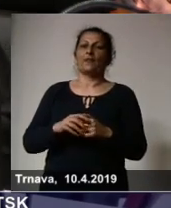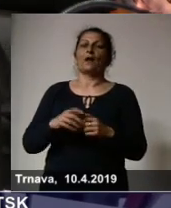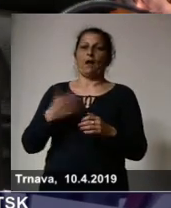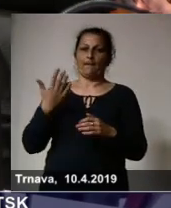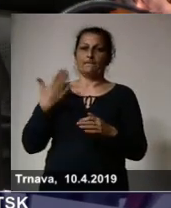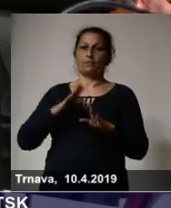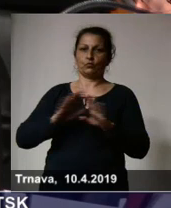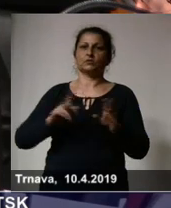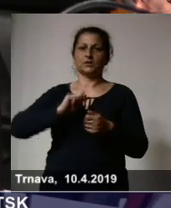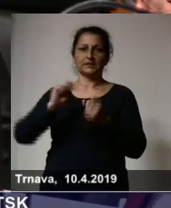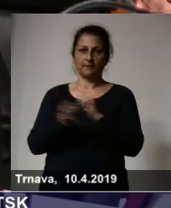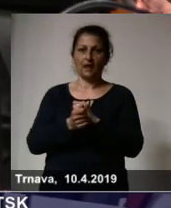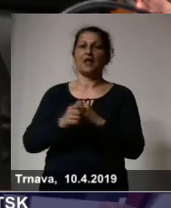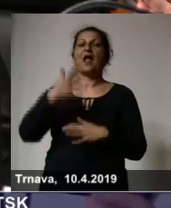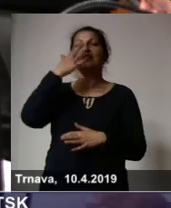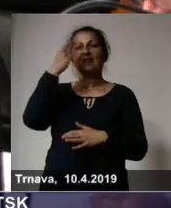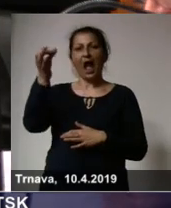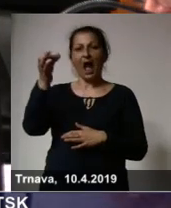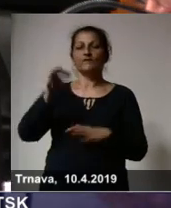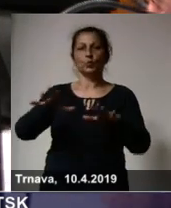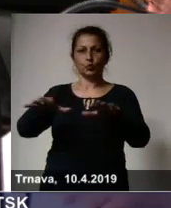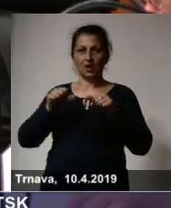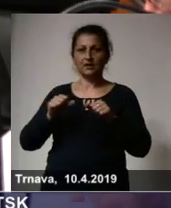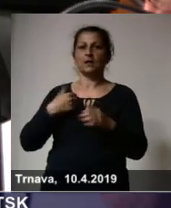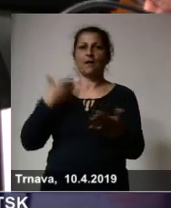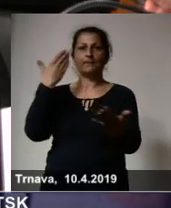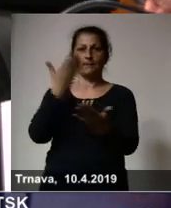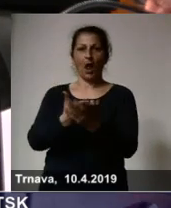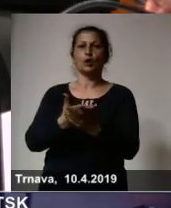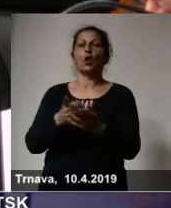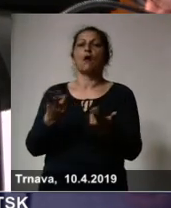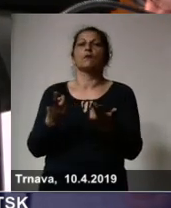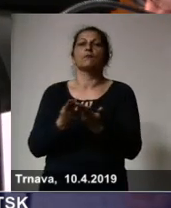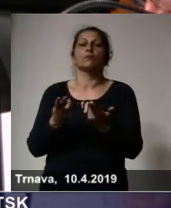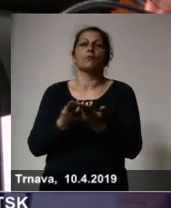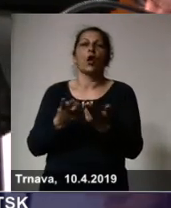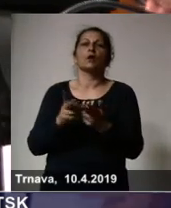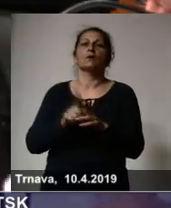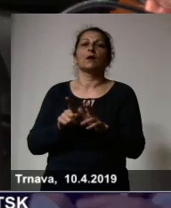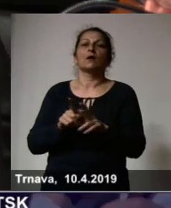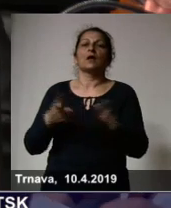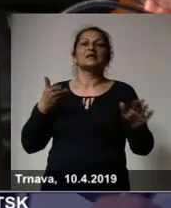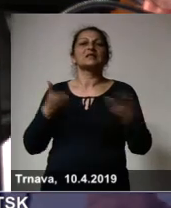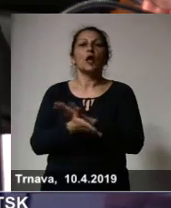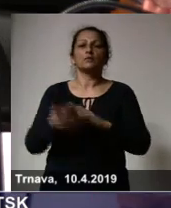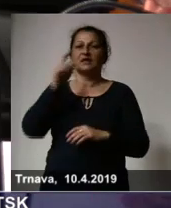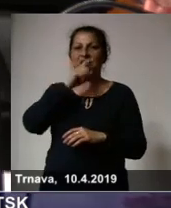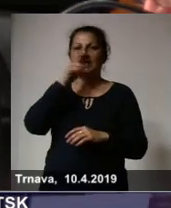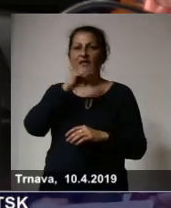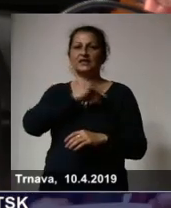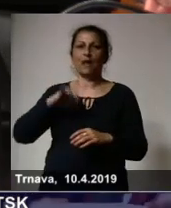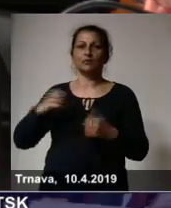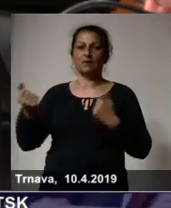zmenená. Návrh uznesenia je predložený v podobe, že zastupiteľstvo Trnavského samosprávneho kraja má